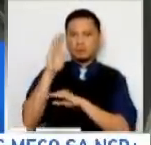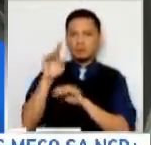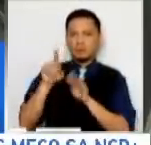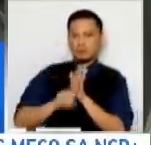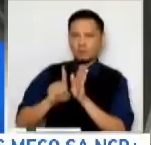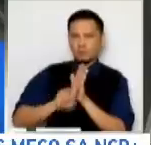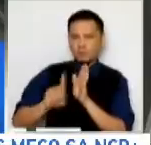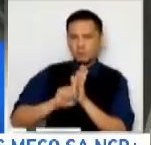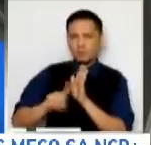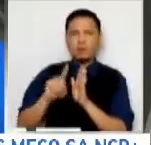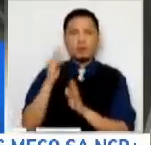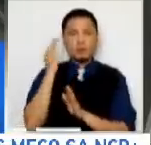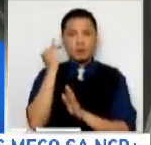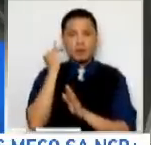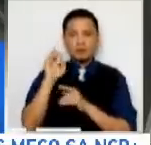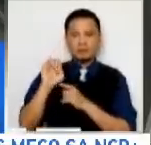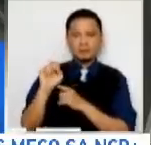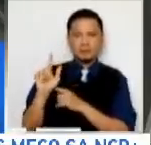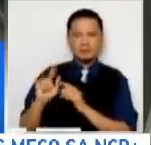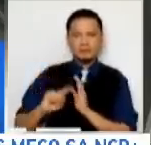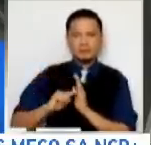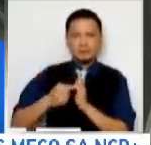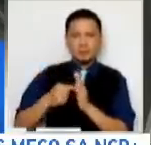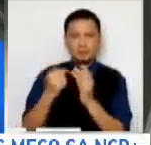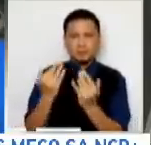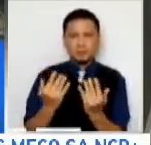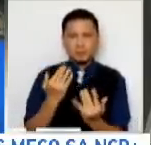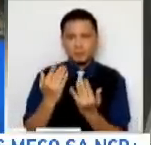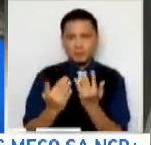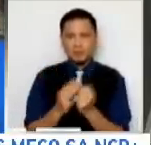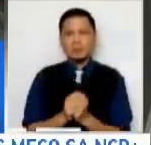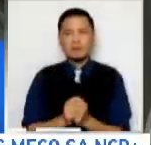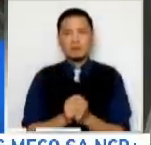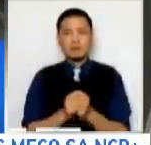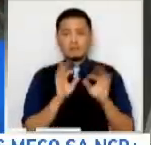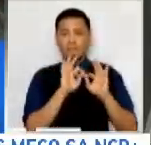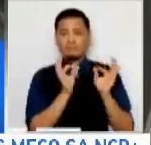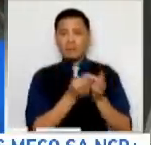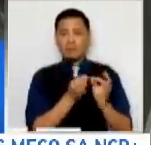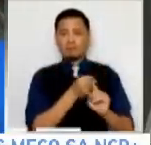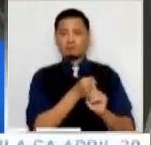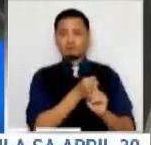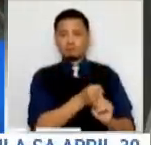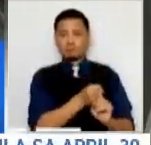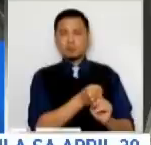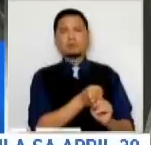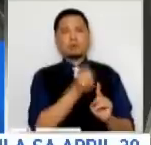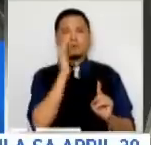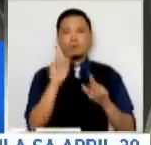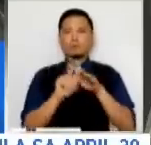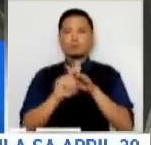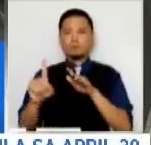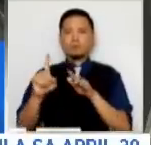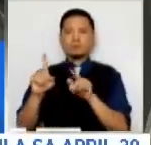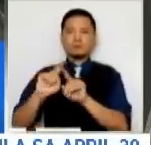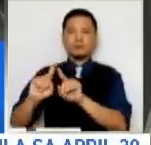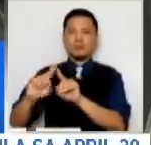sunog. Mananatili muna yung ilang apektadong pamilya sa itinalagang evacuation center ng barangay. Yan ang unang